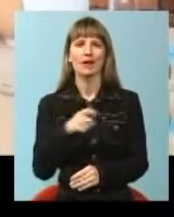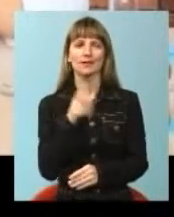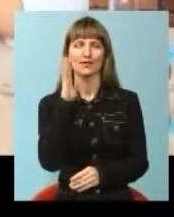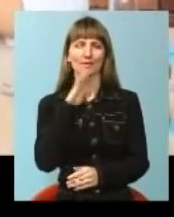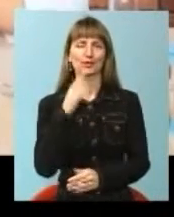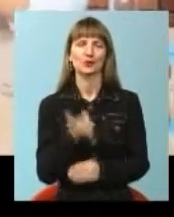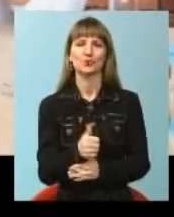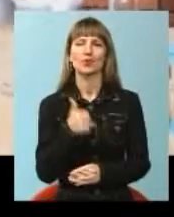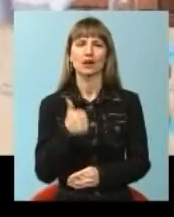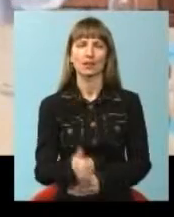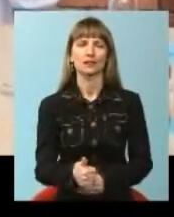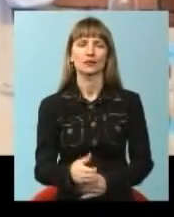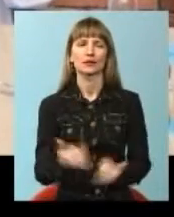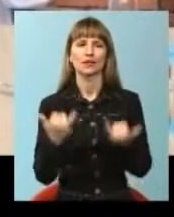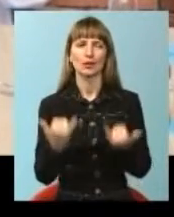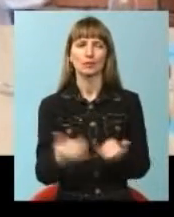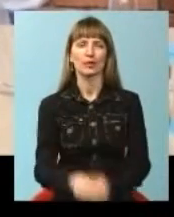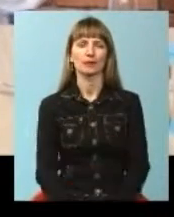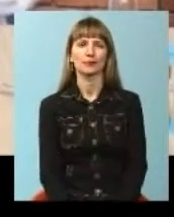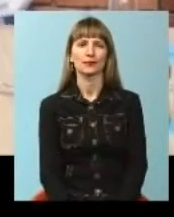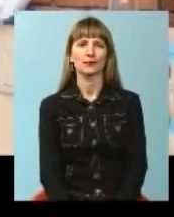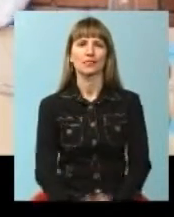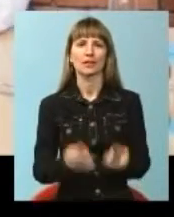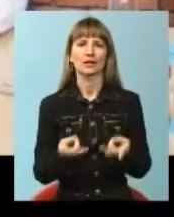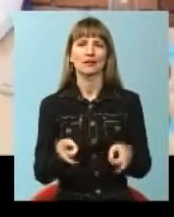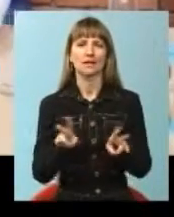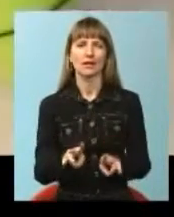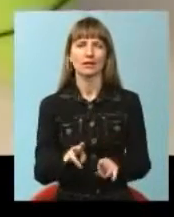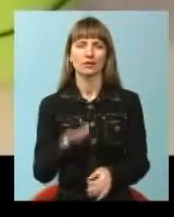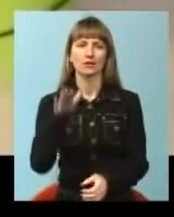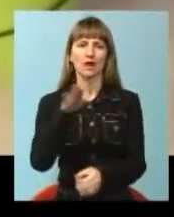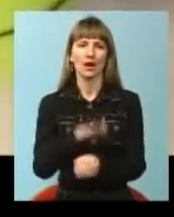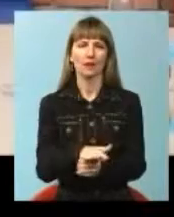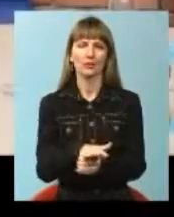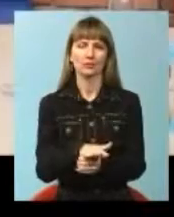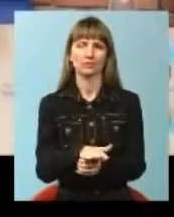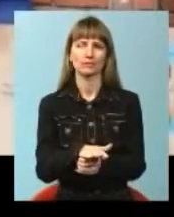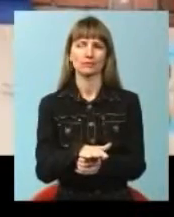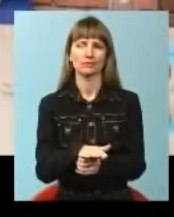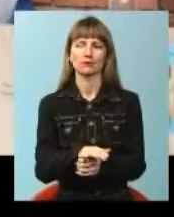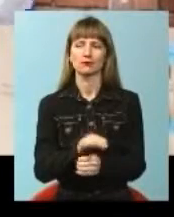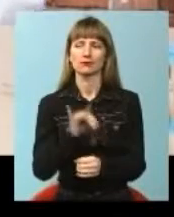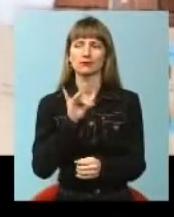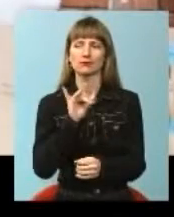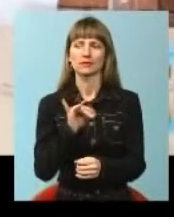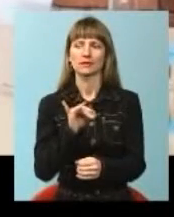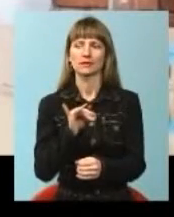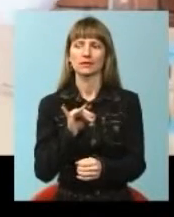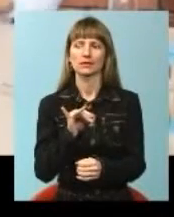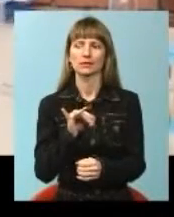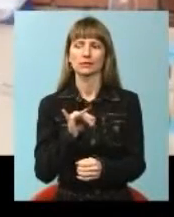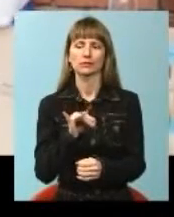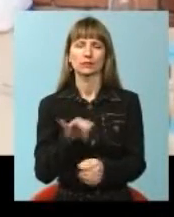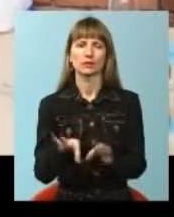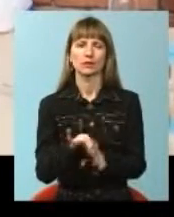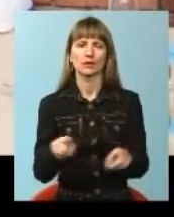води. Дуже добре, дуже добре. Тепер залишилось корком закрити. І виходить у нас от